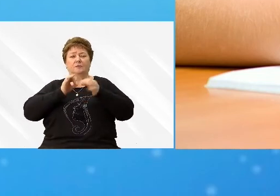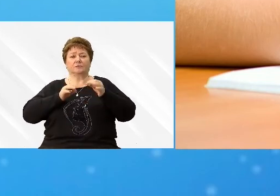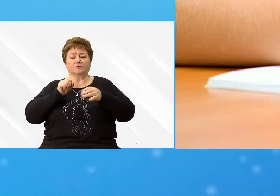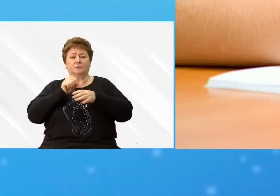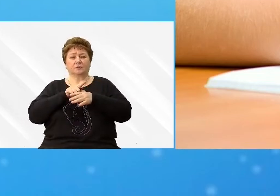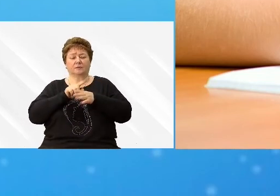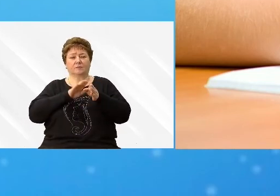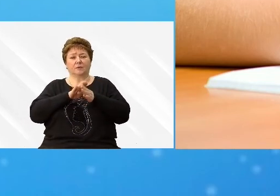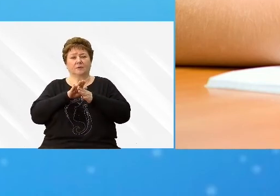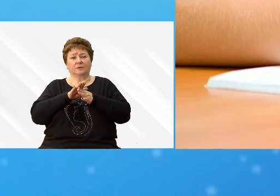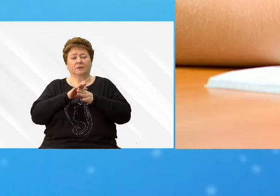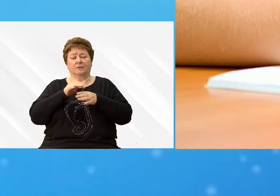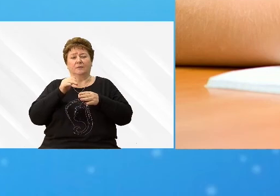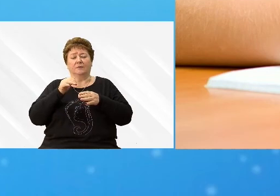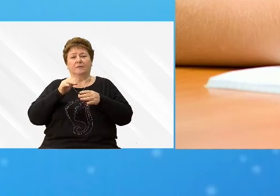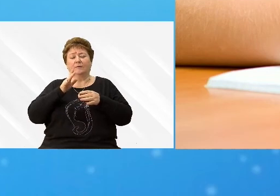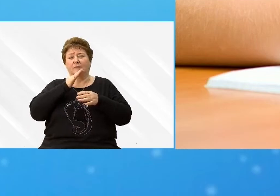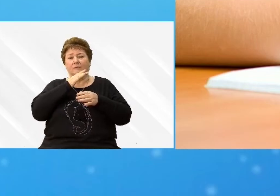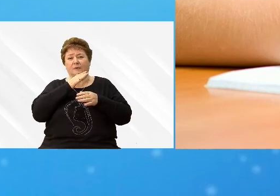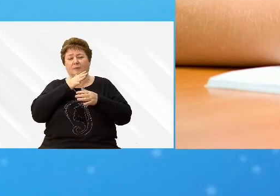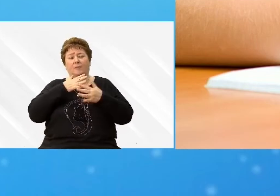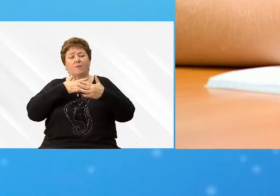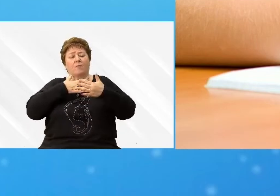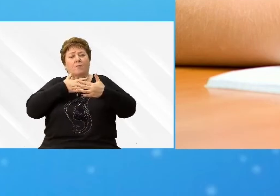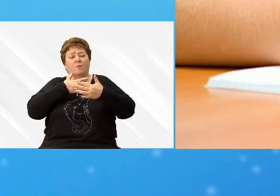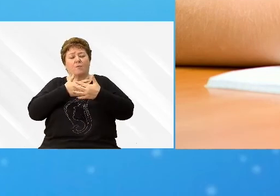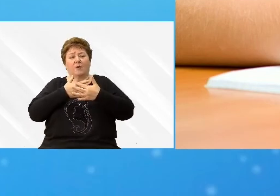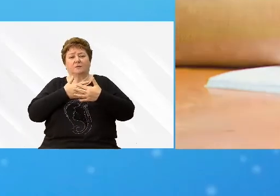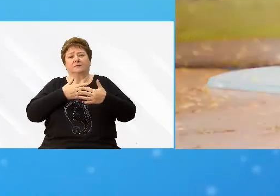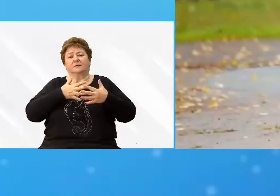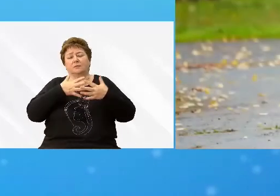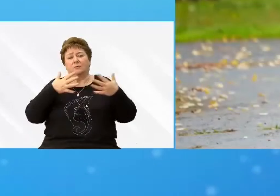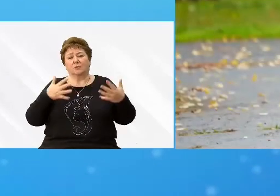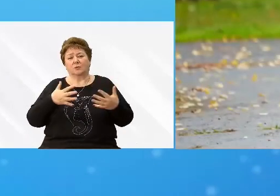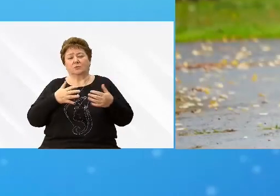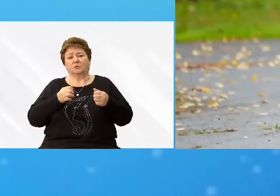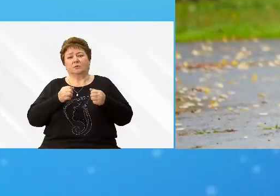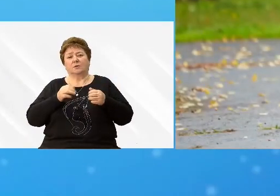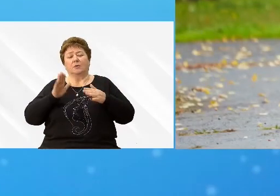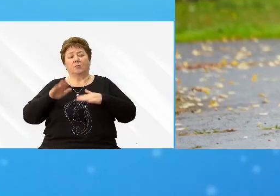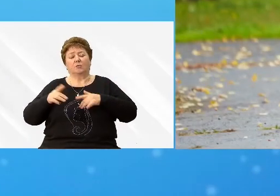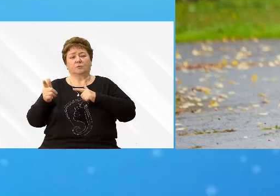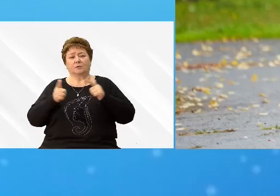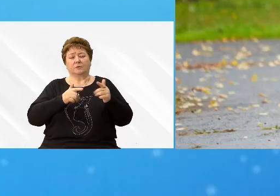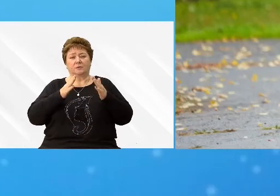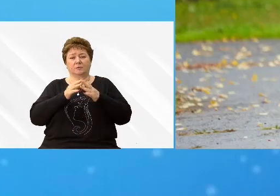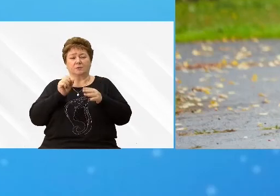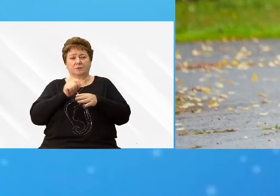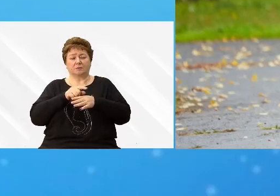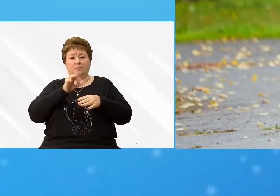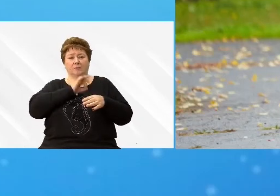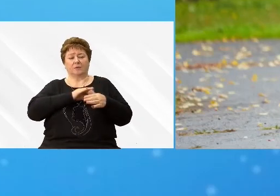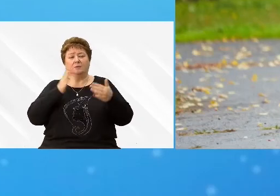желательно выполнять в периоды наибольшей активности после приготовления домашних заданий